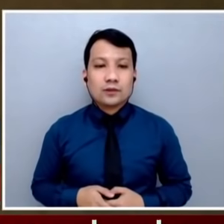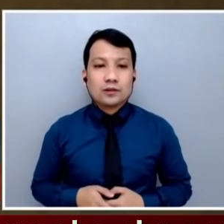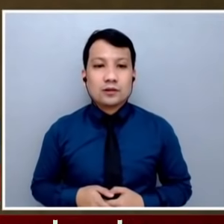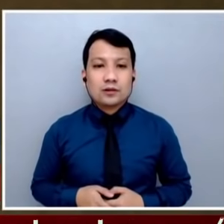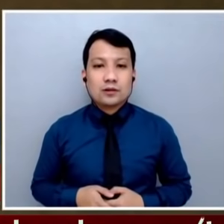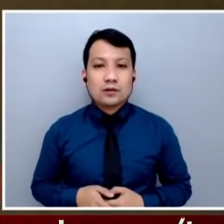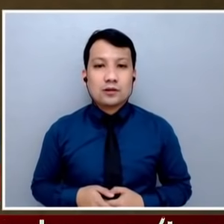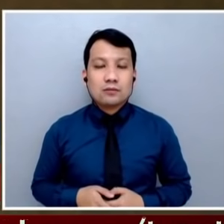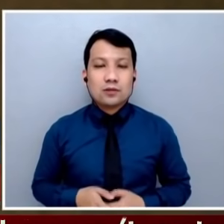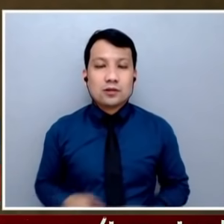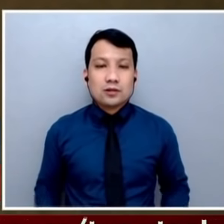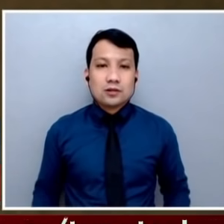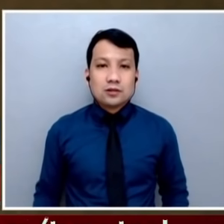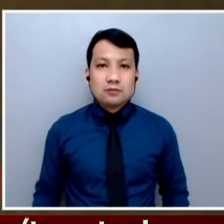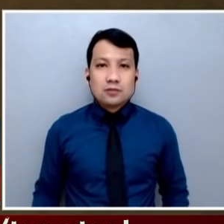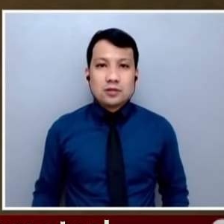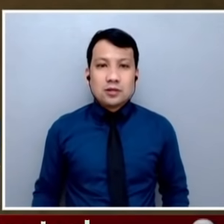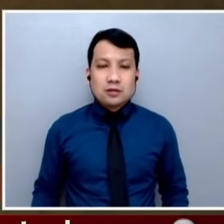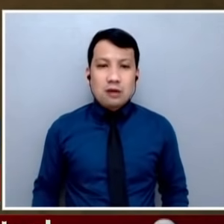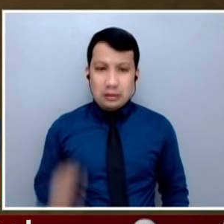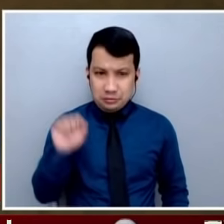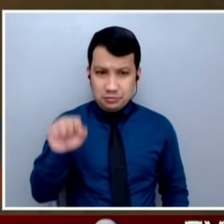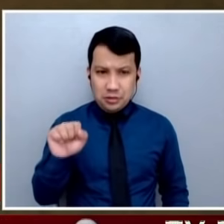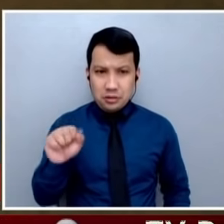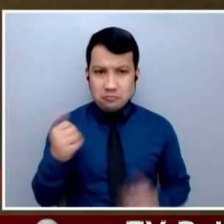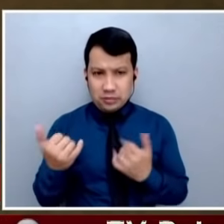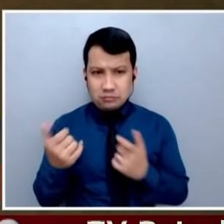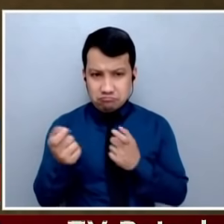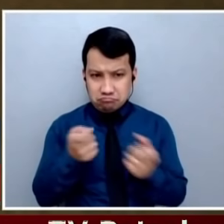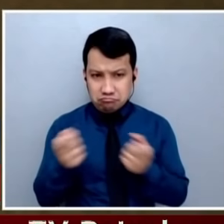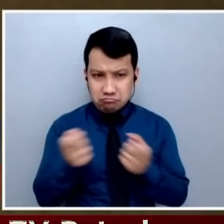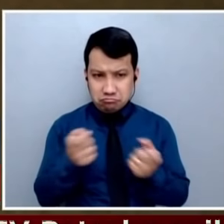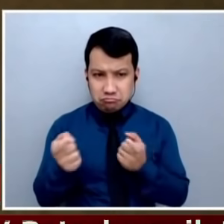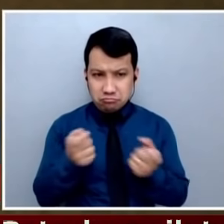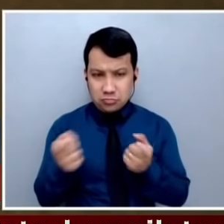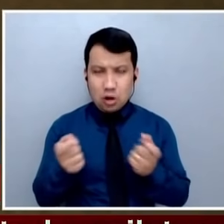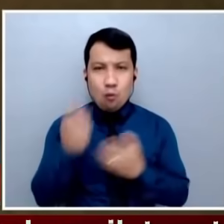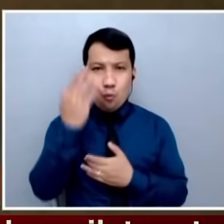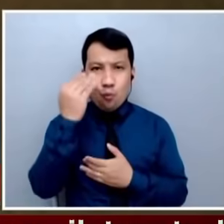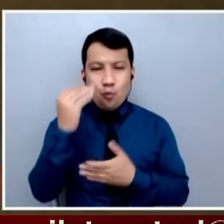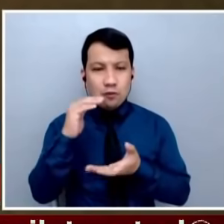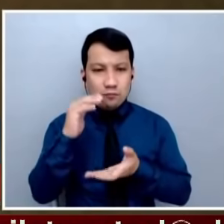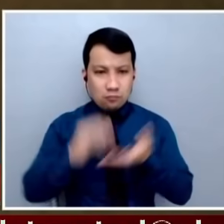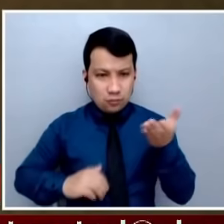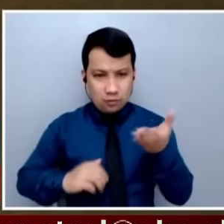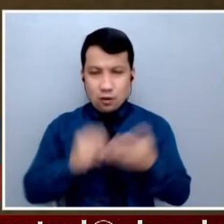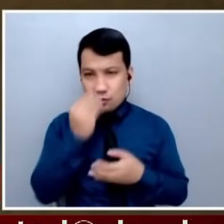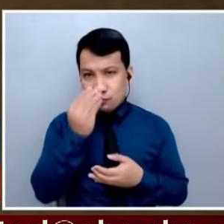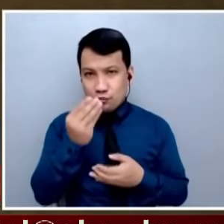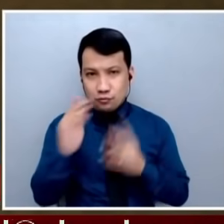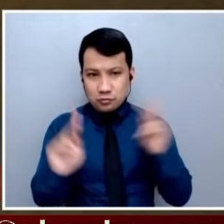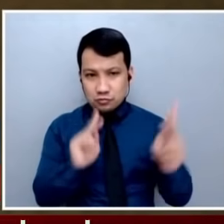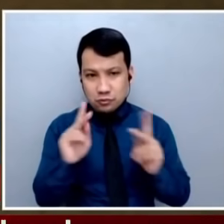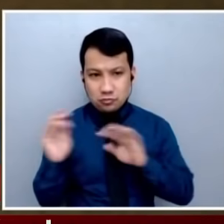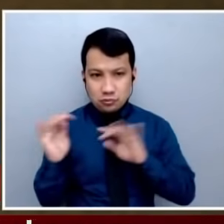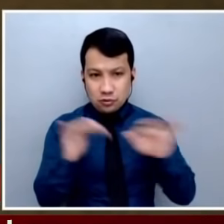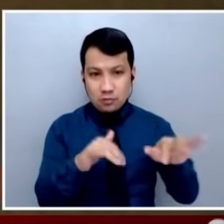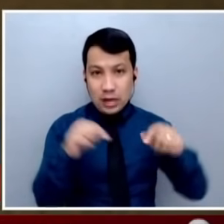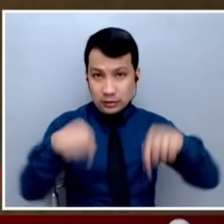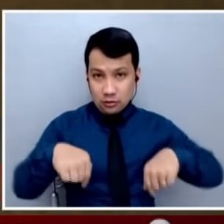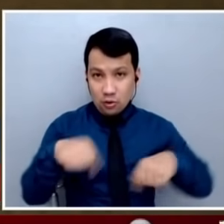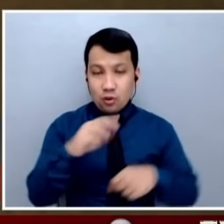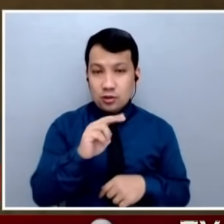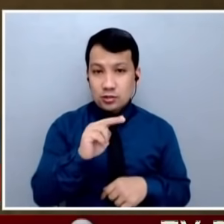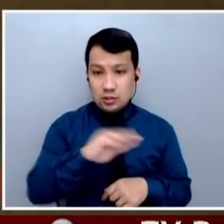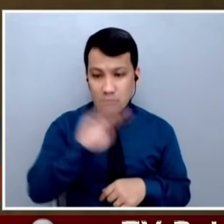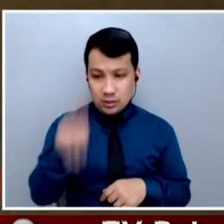Henry, ayon sa mga otoridad, mas nakontrol na nila ngayon ang sitwasyon dahil bahagyang nabawasan ang mga namasyal dito sa Dolomite Beach